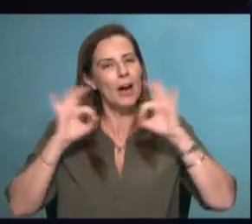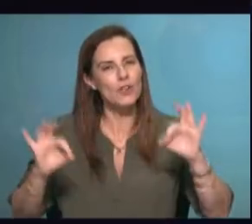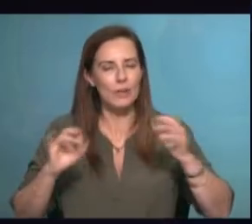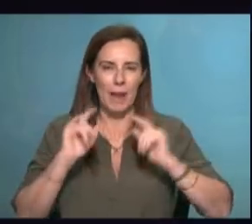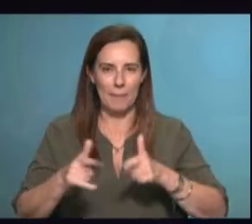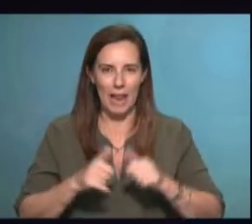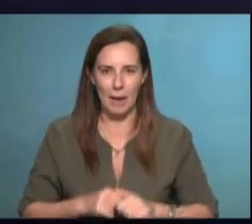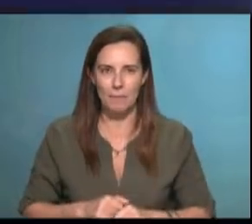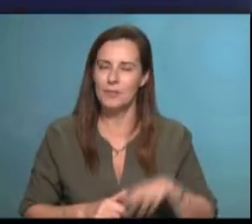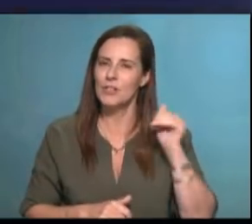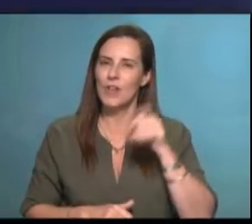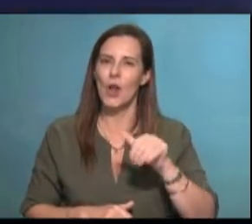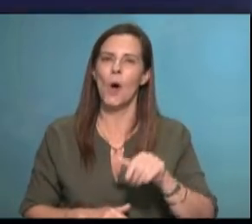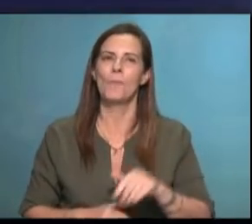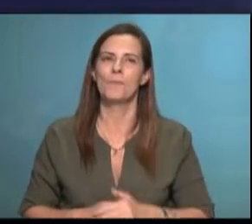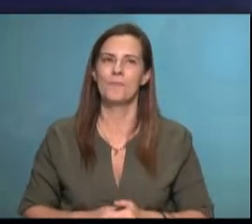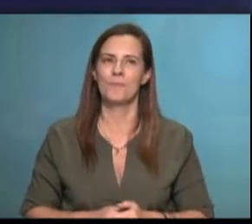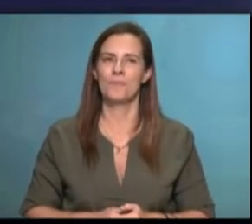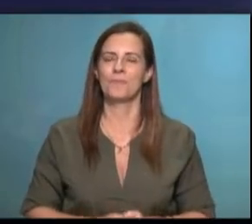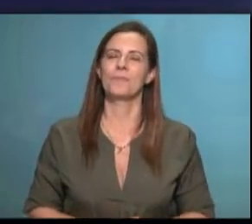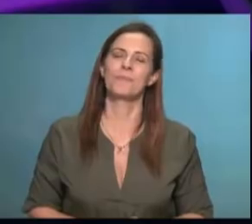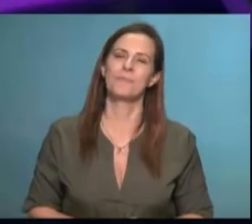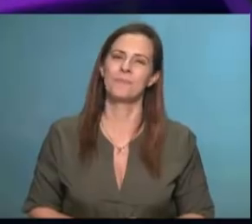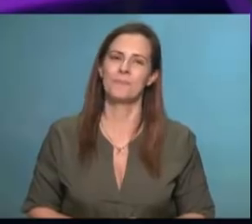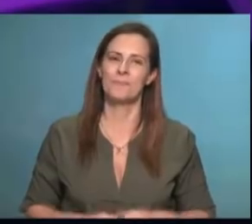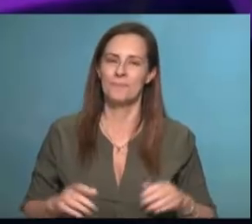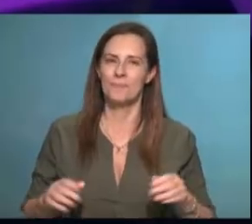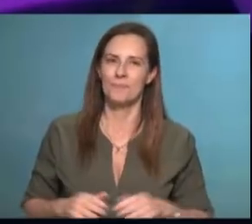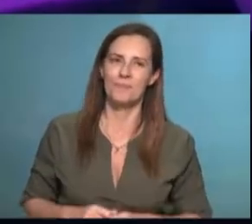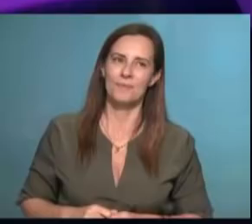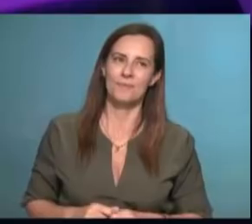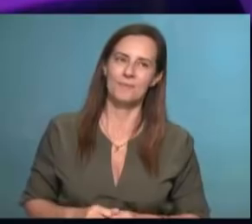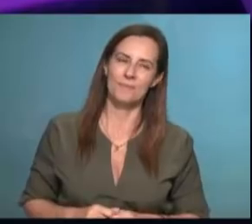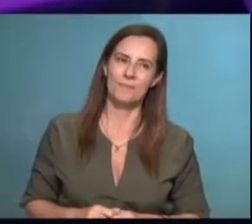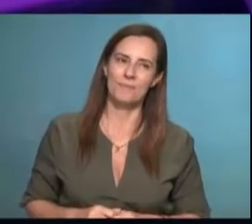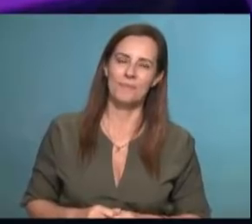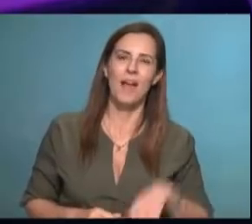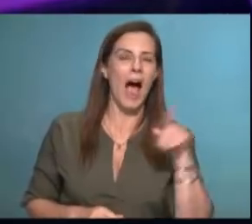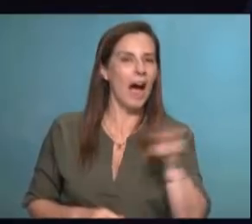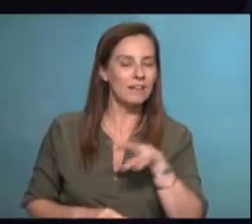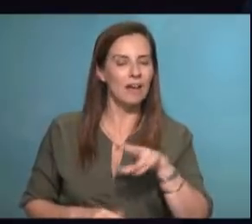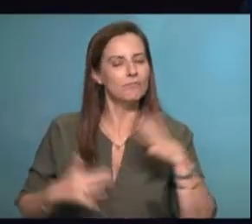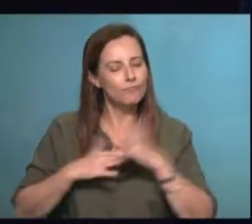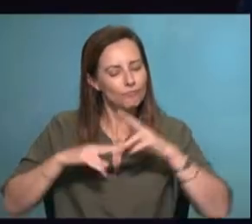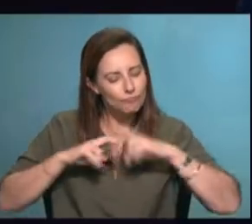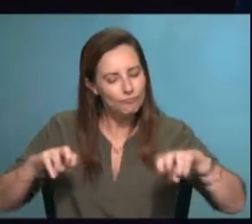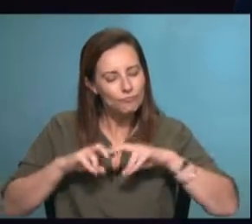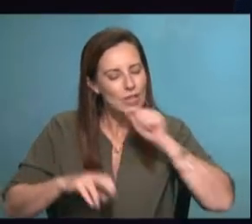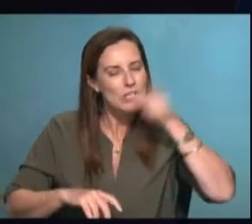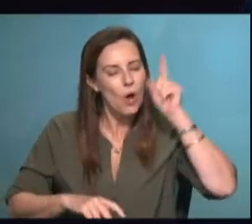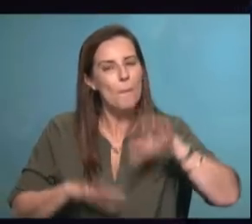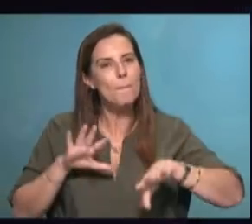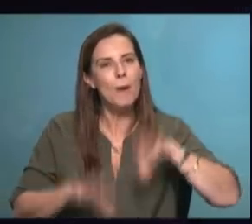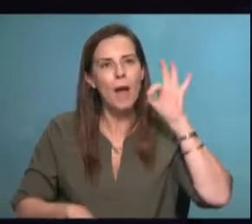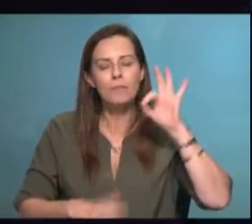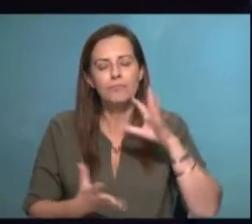ללחימה. שלום לאורי לוי, מגיש התוכנית. שלום, שלום אורי. ביחד עם שרון וקסטר, נכון, כמובן. נכון. אז אתם נברתם בארכיון, גיליתם